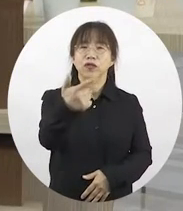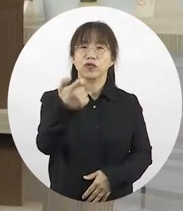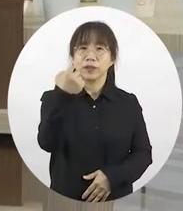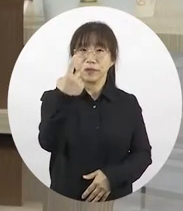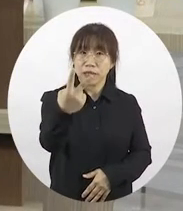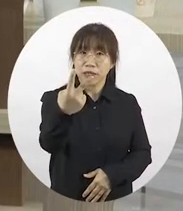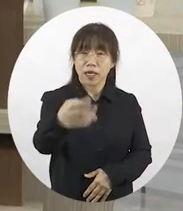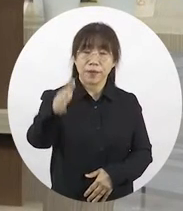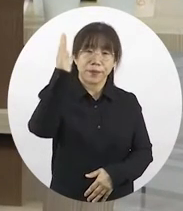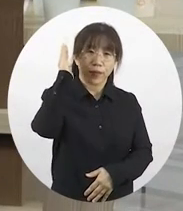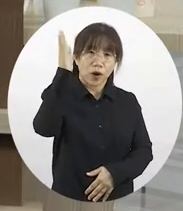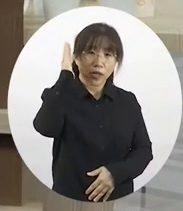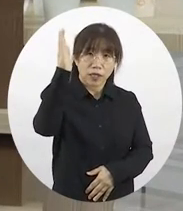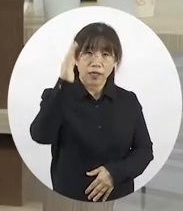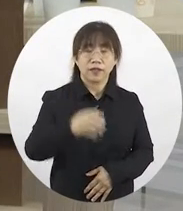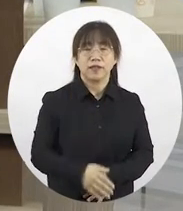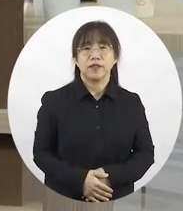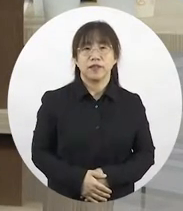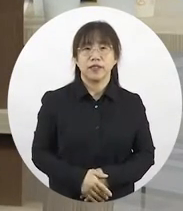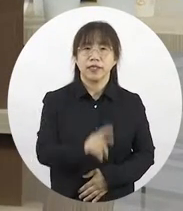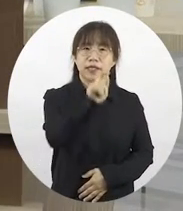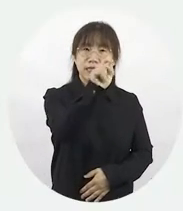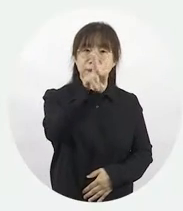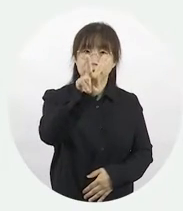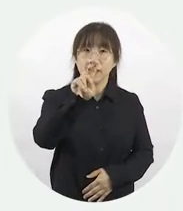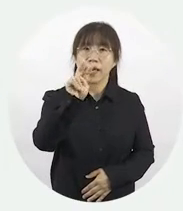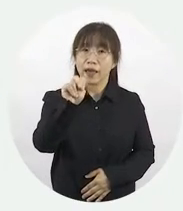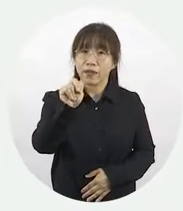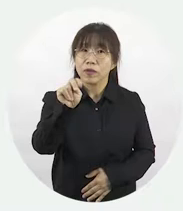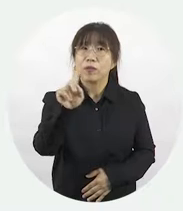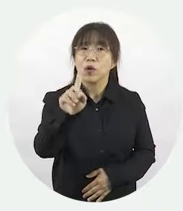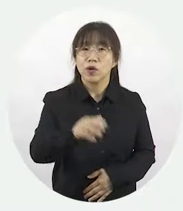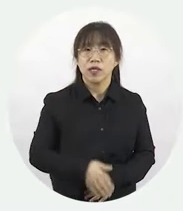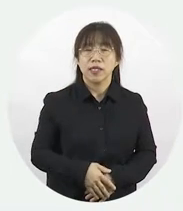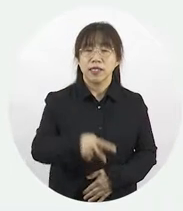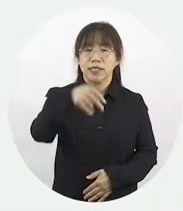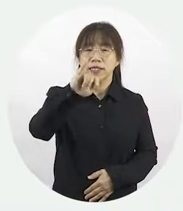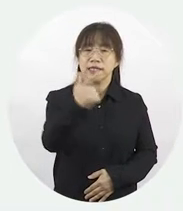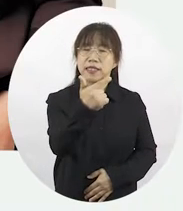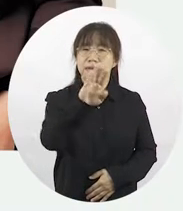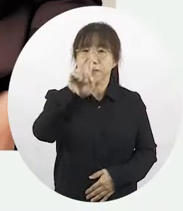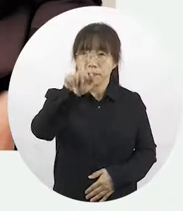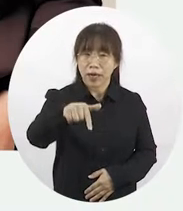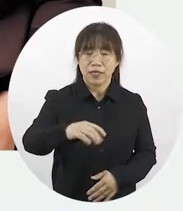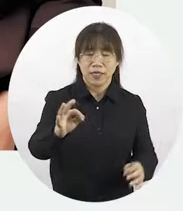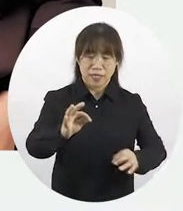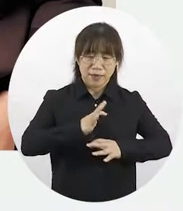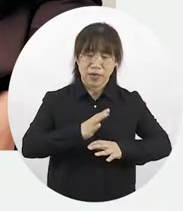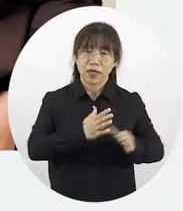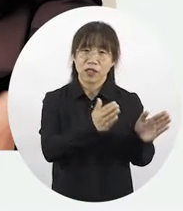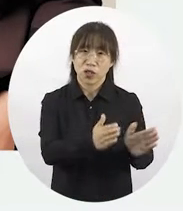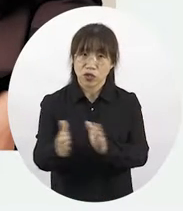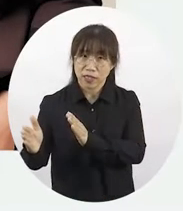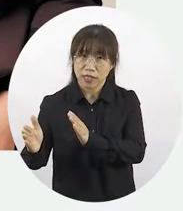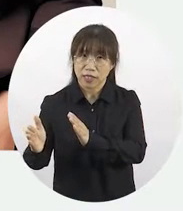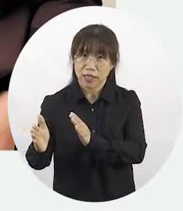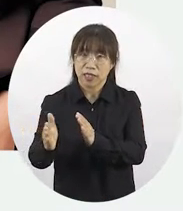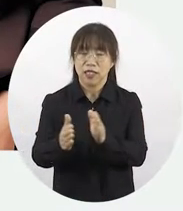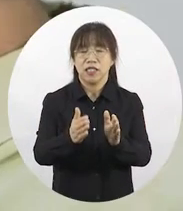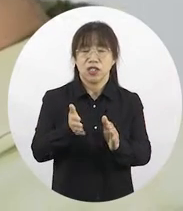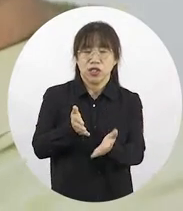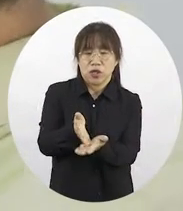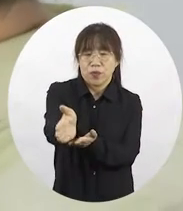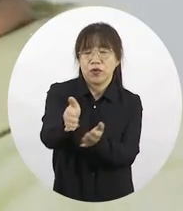2번째 162 3 강서 지식 비타민 강좌에는 tvn 예능 프로그램인 신박한 정리 에 출연해 화제를 모았던